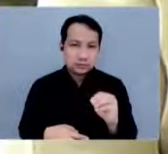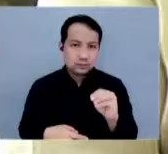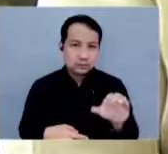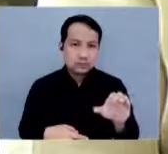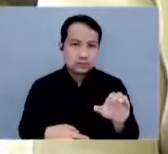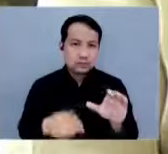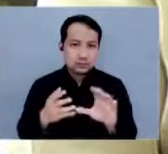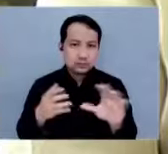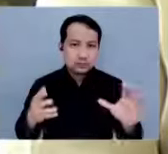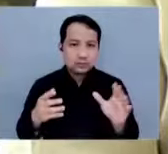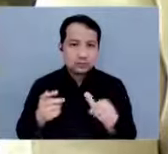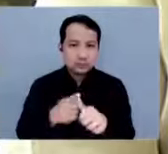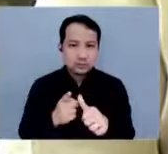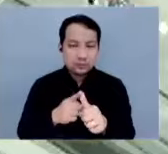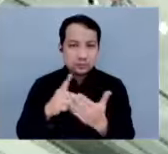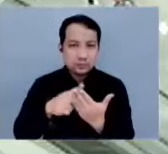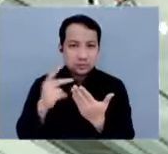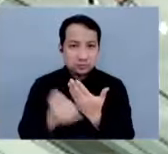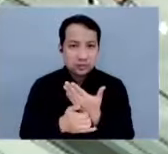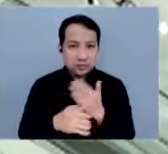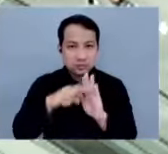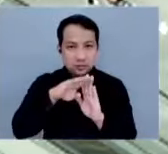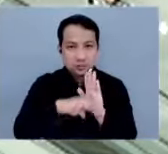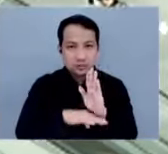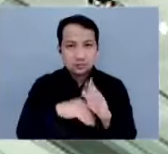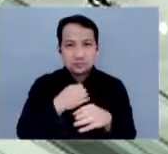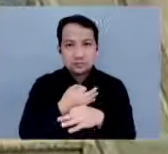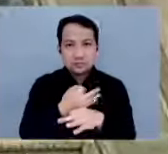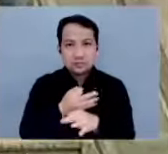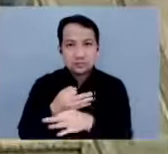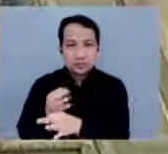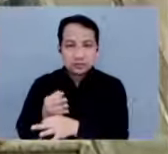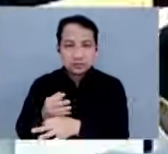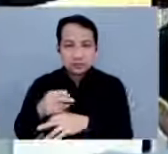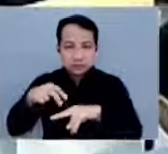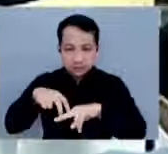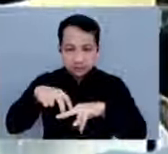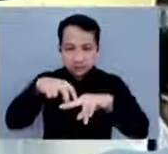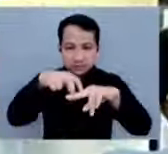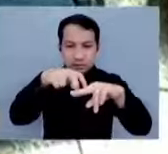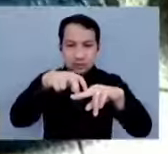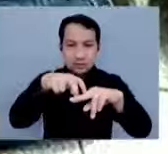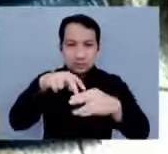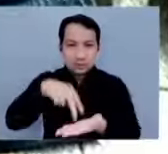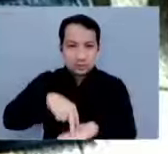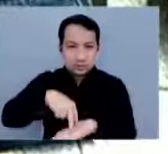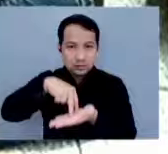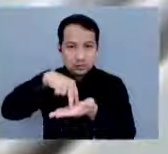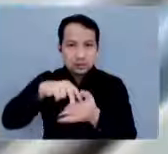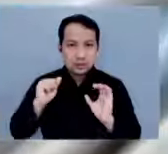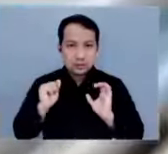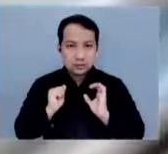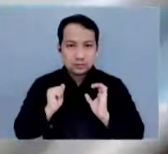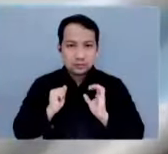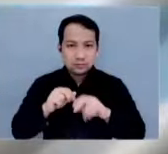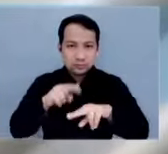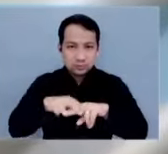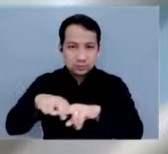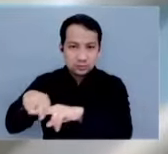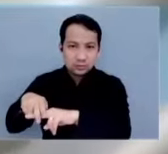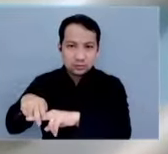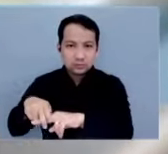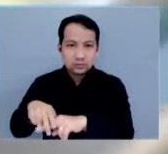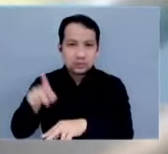mga uunahin nilang ayusin sa NAIA, gaya ng mga escalator, elevator, aircon at mga upuan. Pati raw ang mga